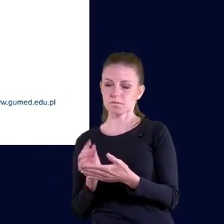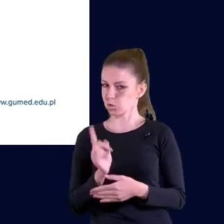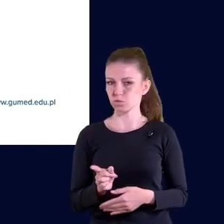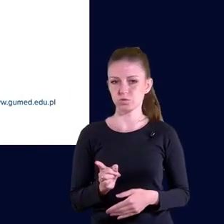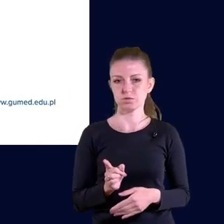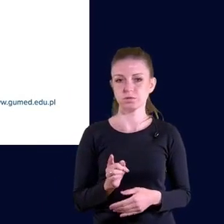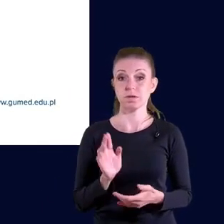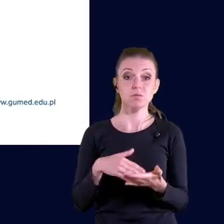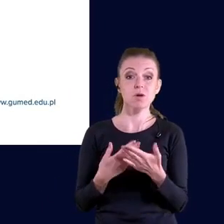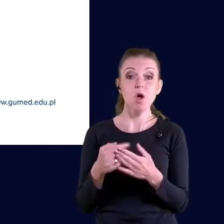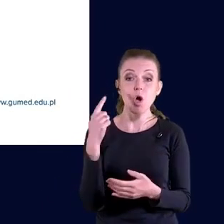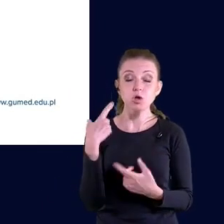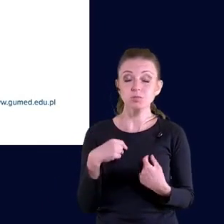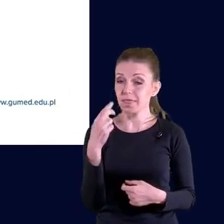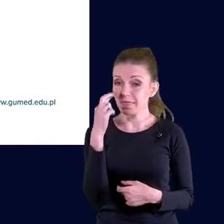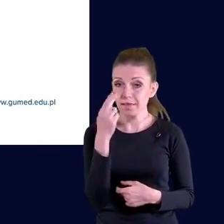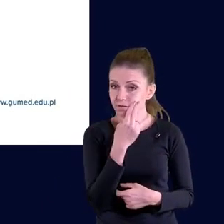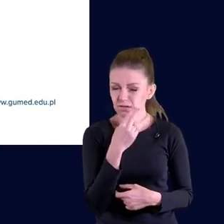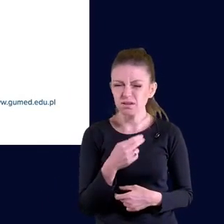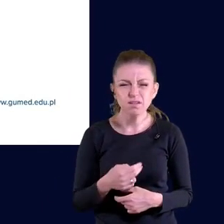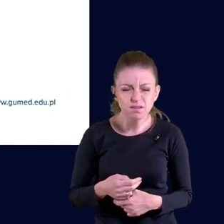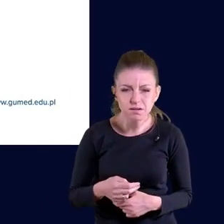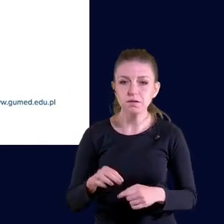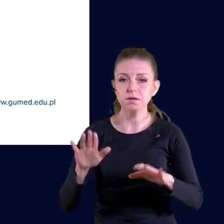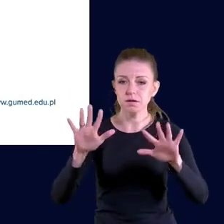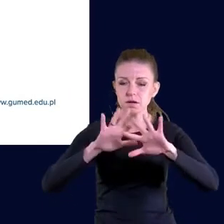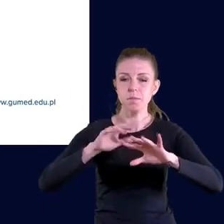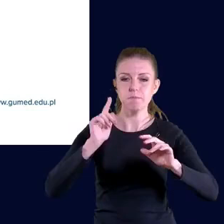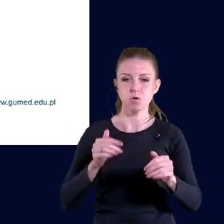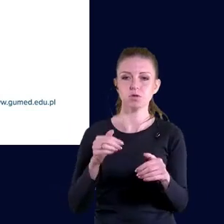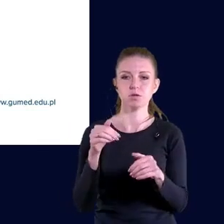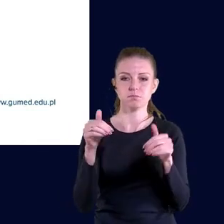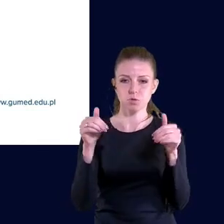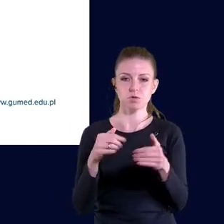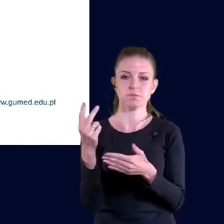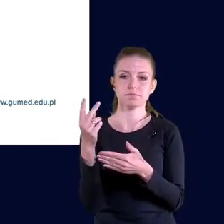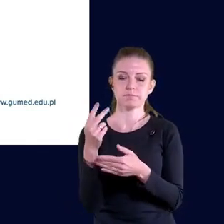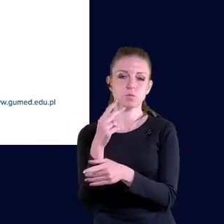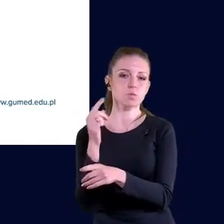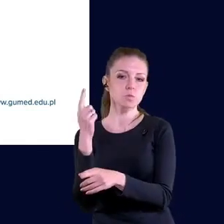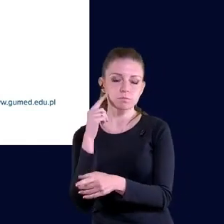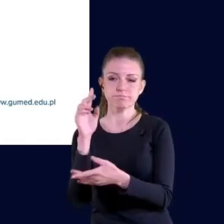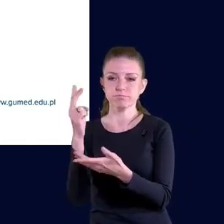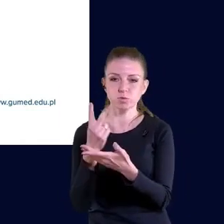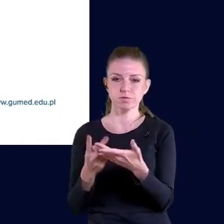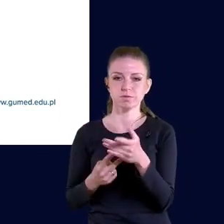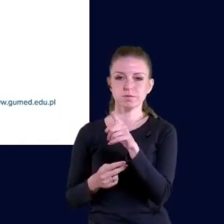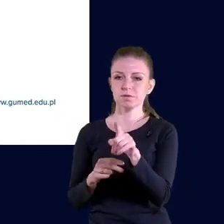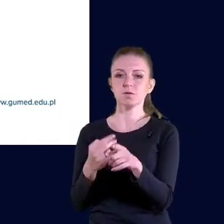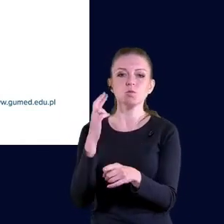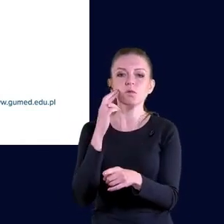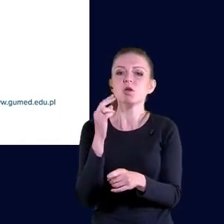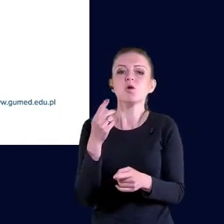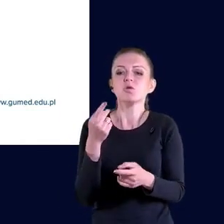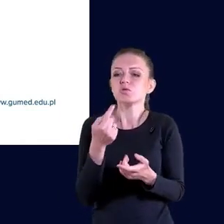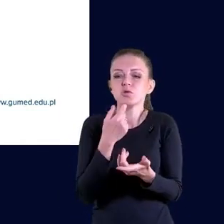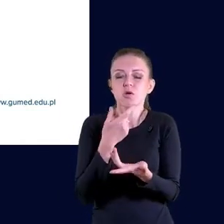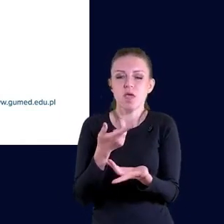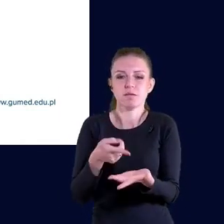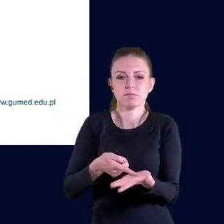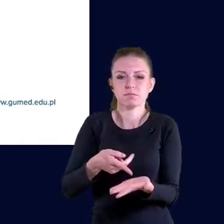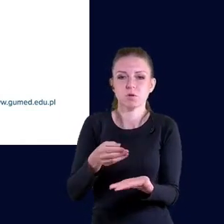żeby osoba niedowidząca albo niewidoma mogły mógłby zrozumieć co co jest przedstawione na